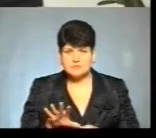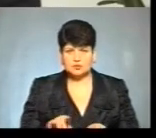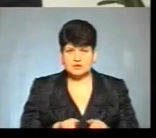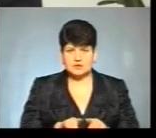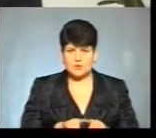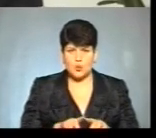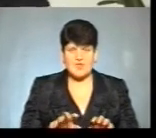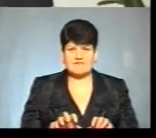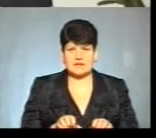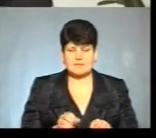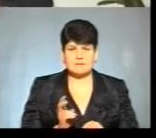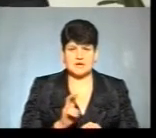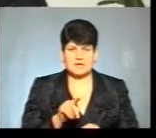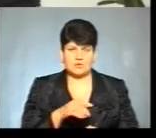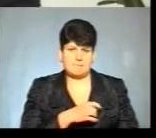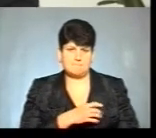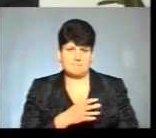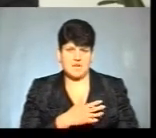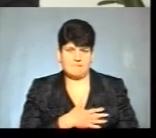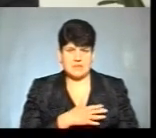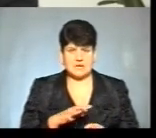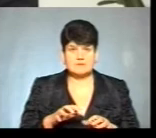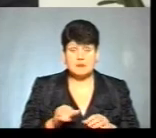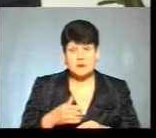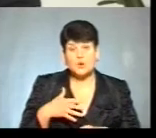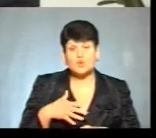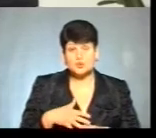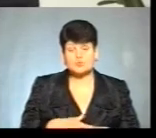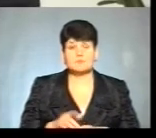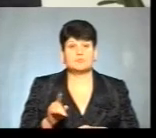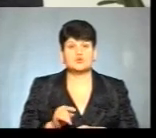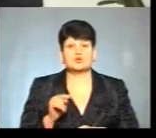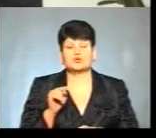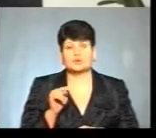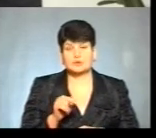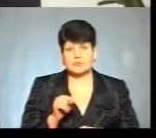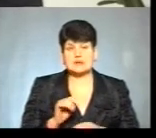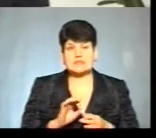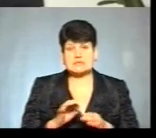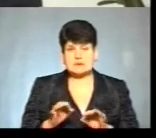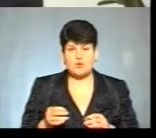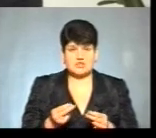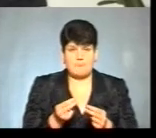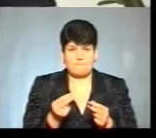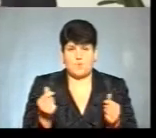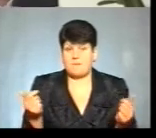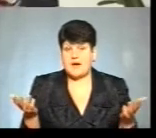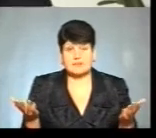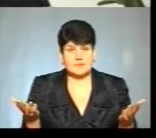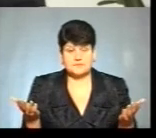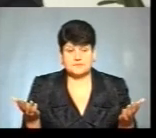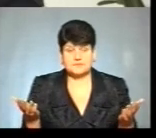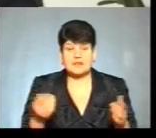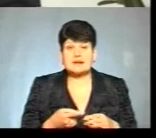такої власності, прийде туди приватний ефективний власник, ми розуміємо, що та цепочка пропаде. Так? І